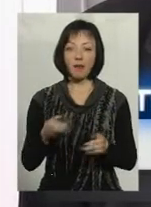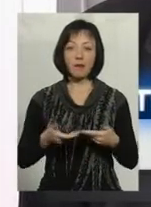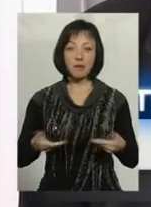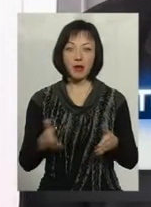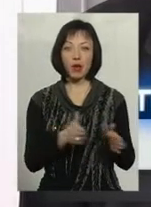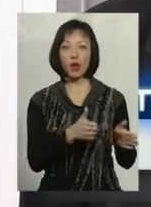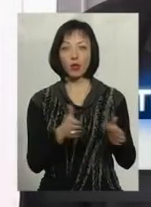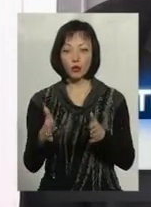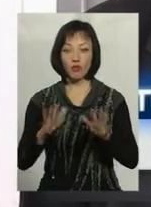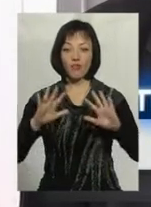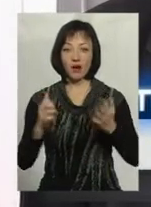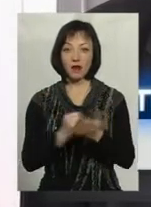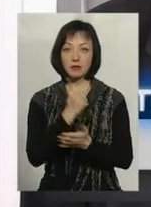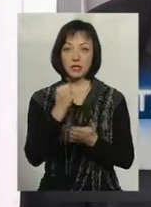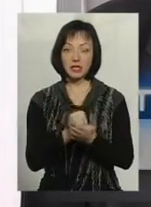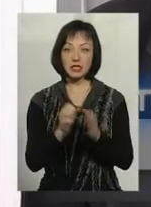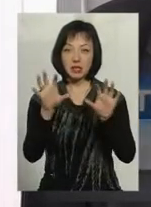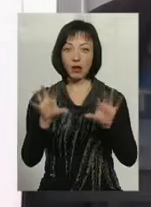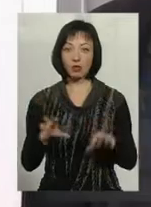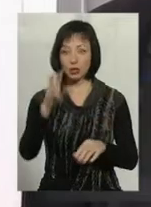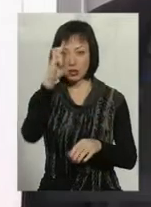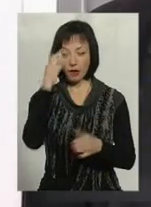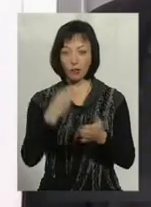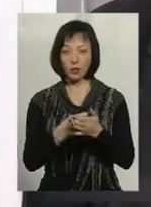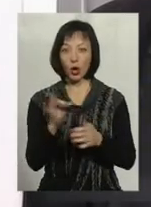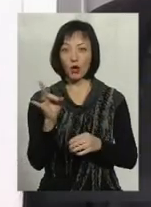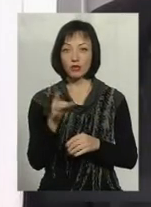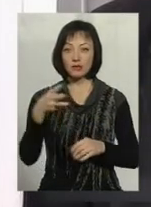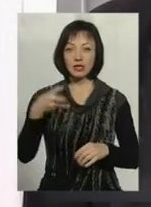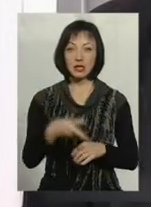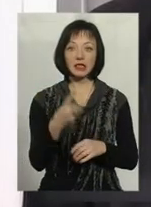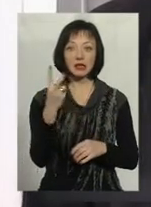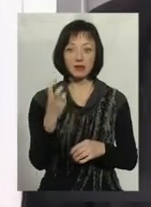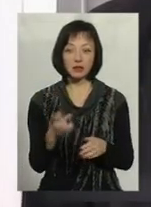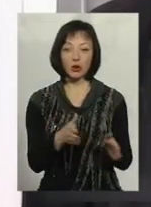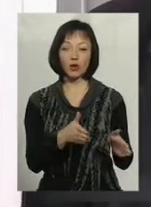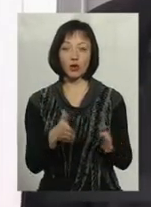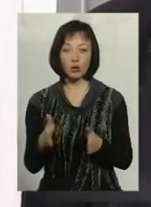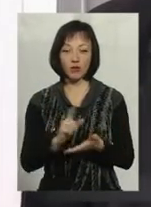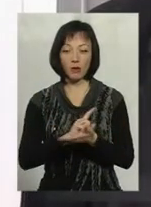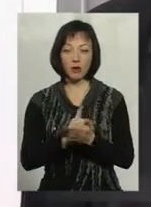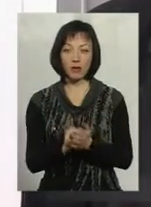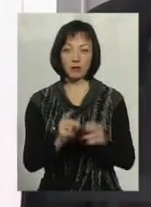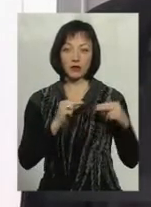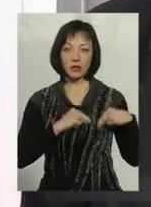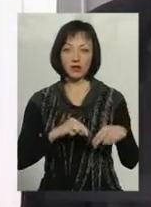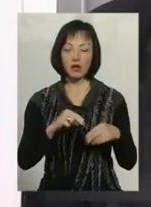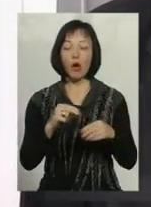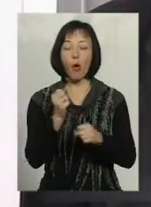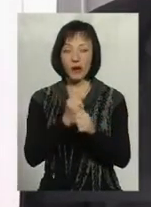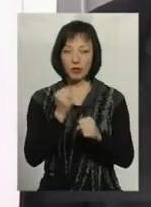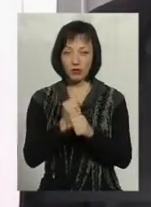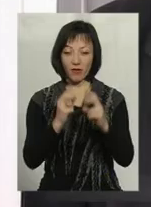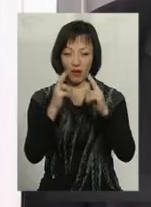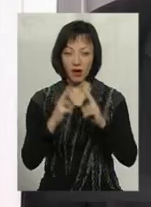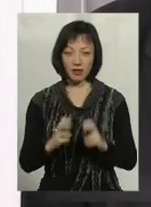та й великий бізнес – це і кожен з нас, як платник податків, є наповнювачем того